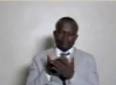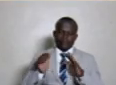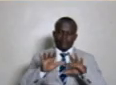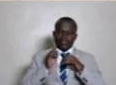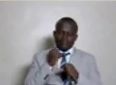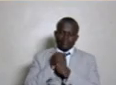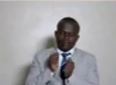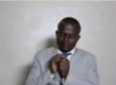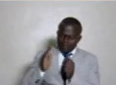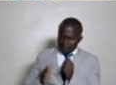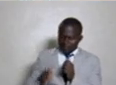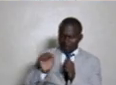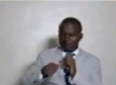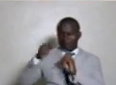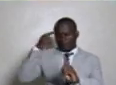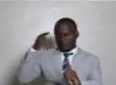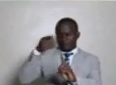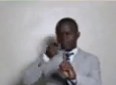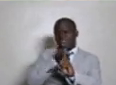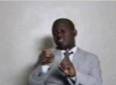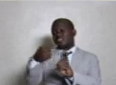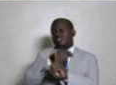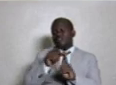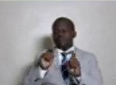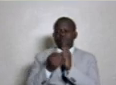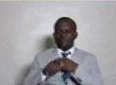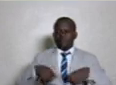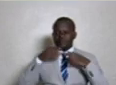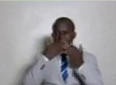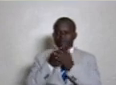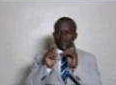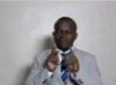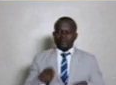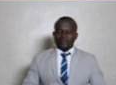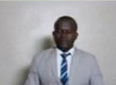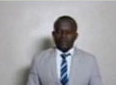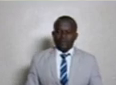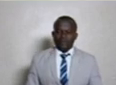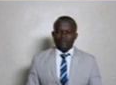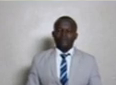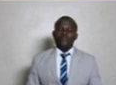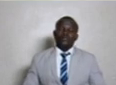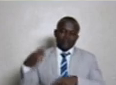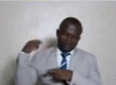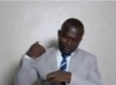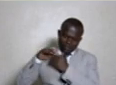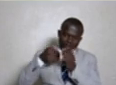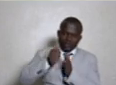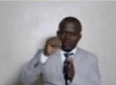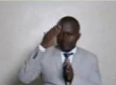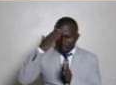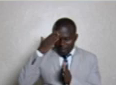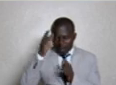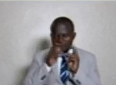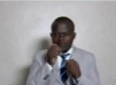imigirire n'imyitwarire yatuma bahusha intego yo guhindura imibereho y'abaturage. Inshingano zo zirazwi, zisanzwe zivugwa,